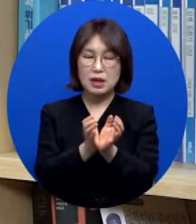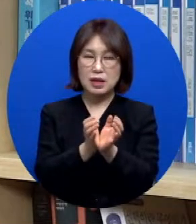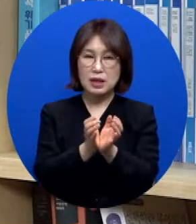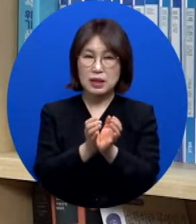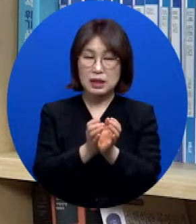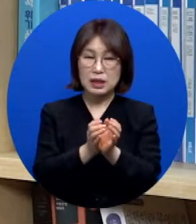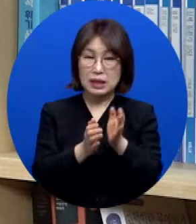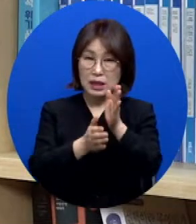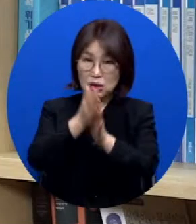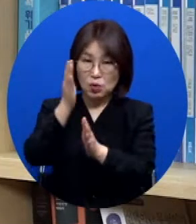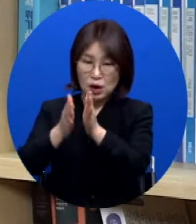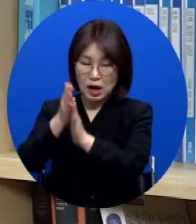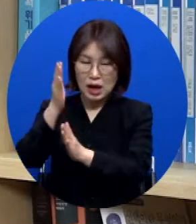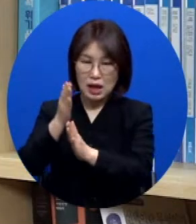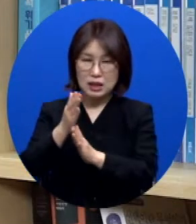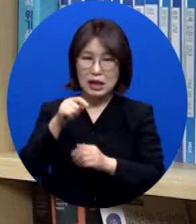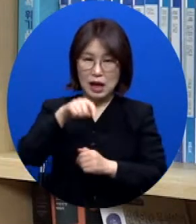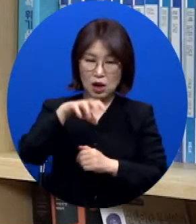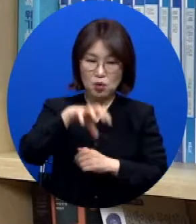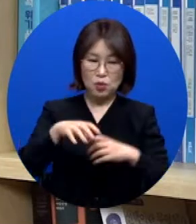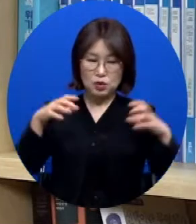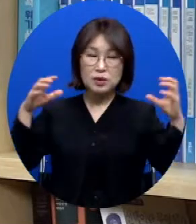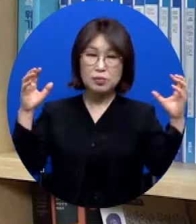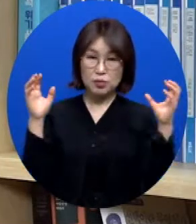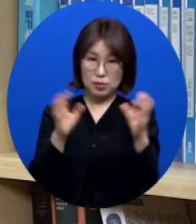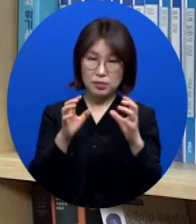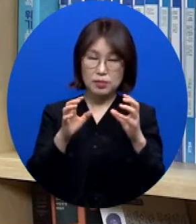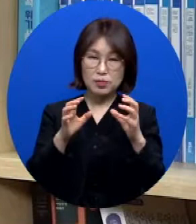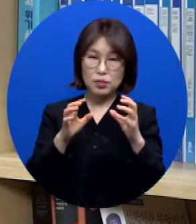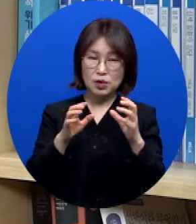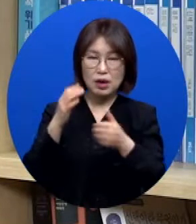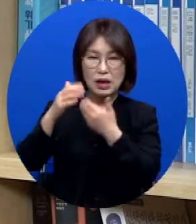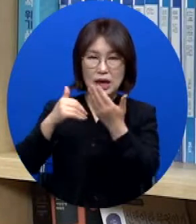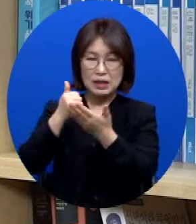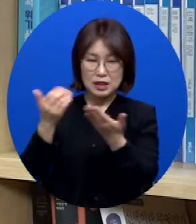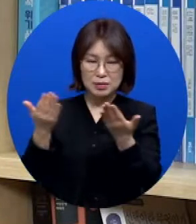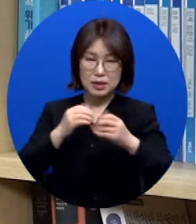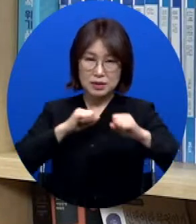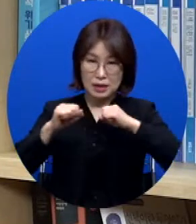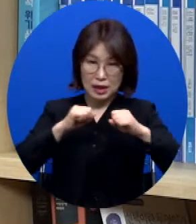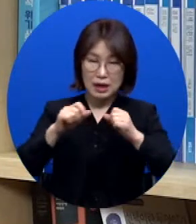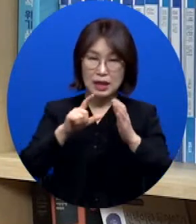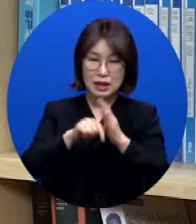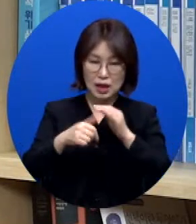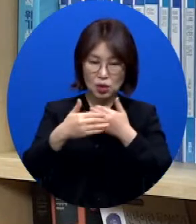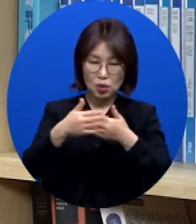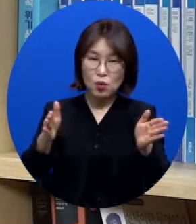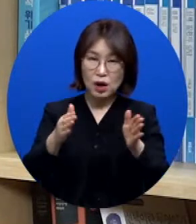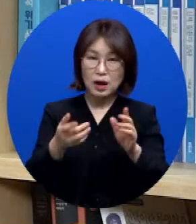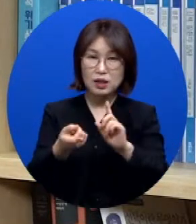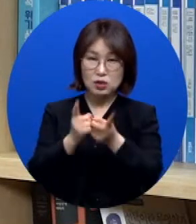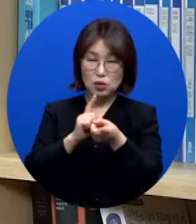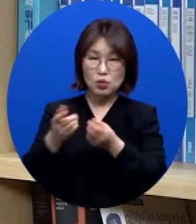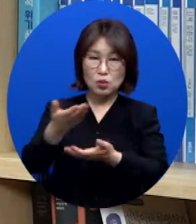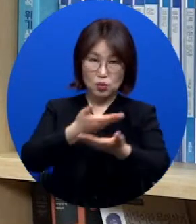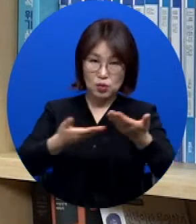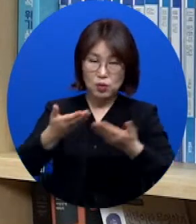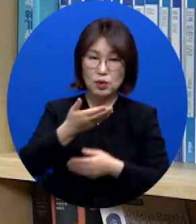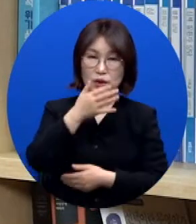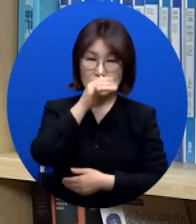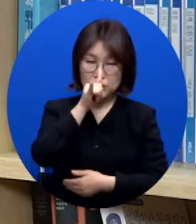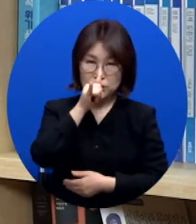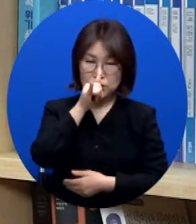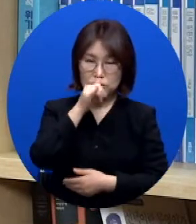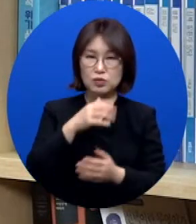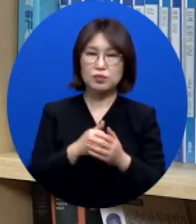대신세계선교회라든지 이런 기관들이 한 곳에 모여서 하나님의 일을 함으로 공간도 서로 공유할 수 있고